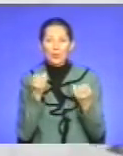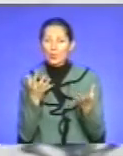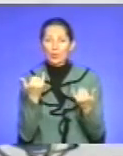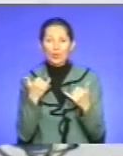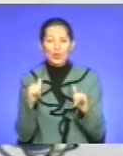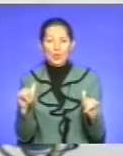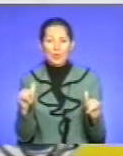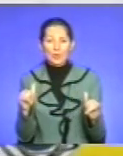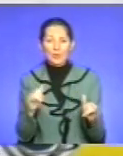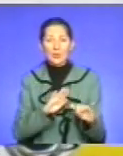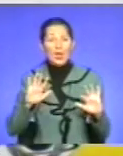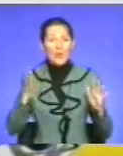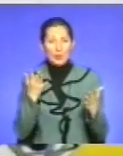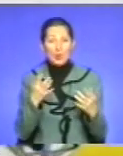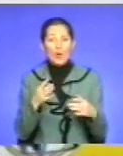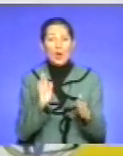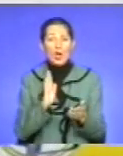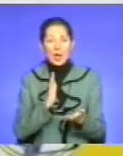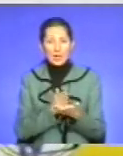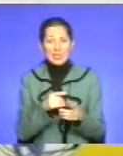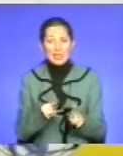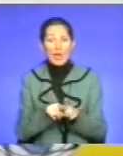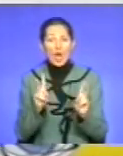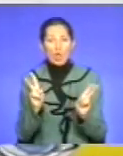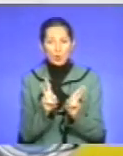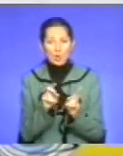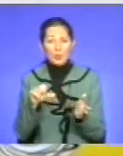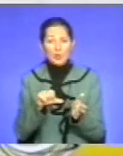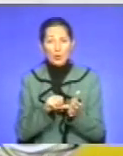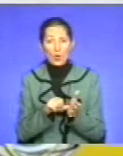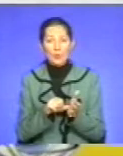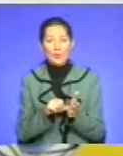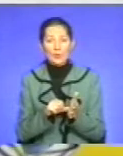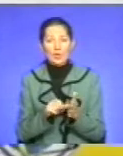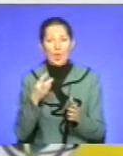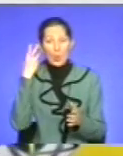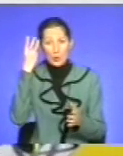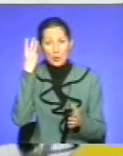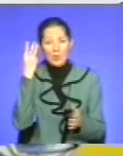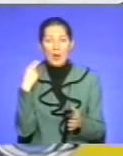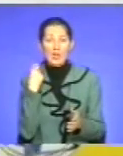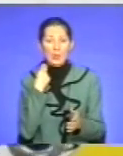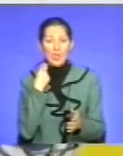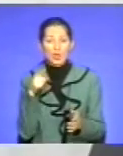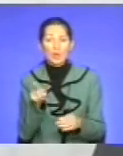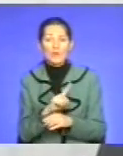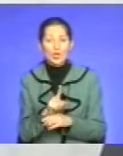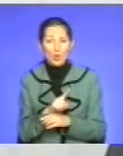випадково відбувається така зустріч із представником посольства Великобританії тут, в